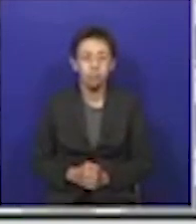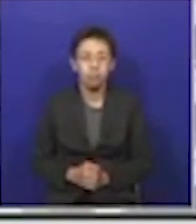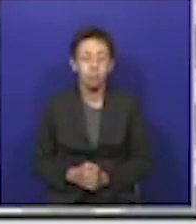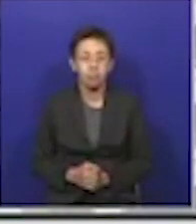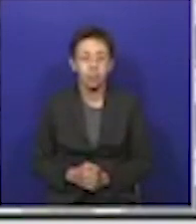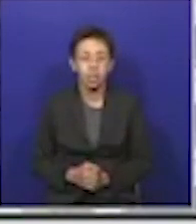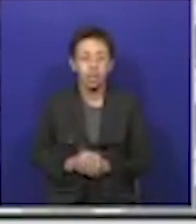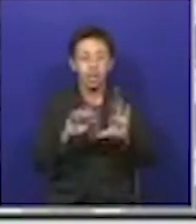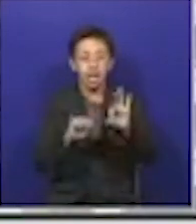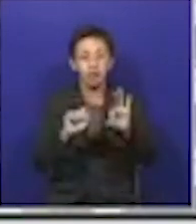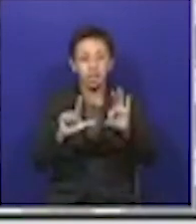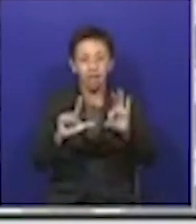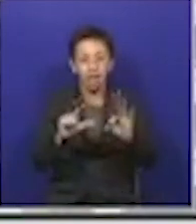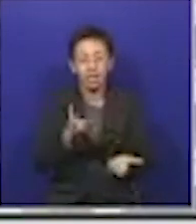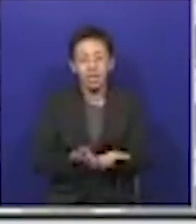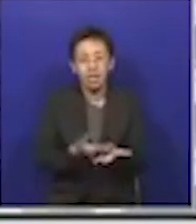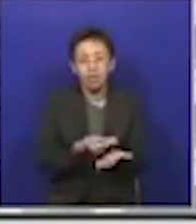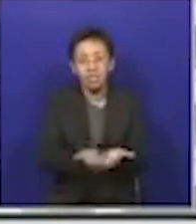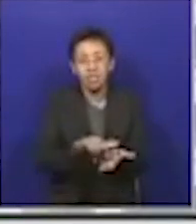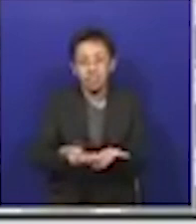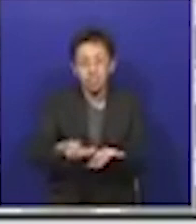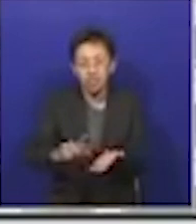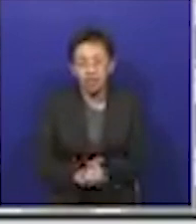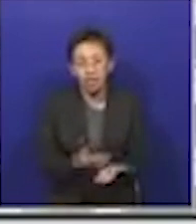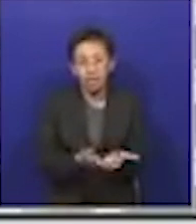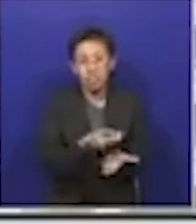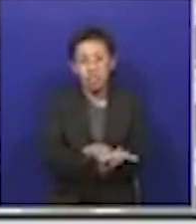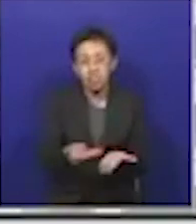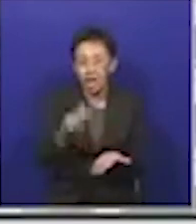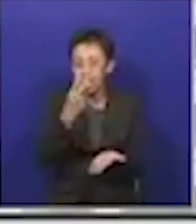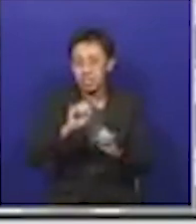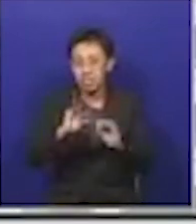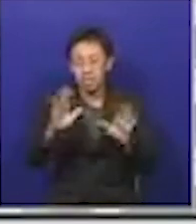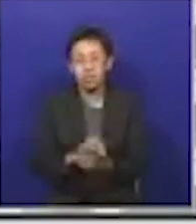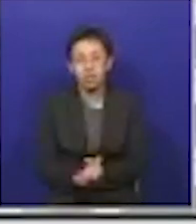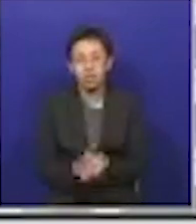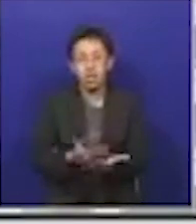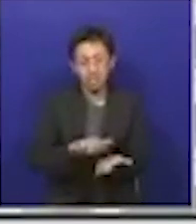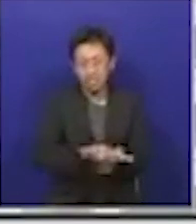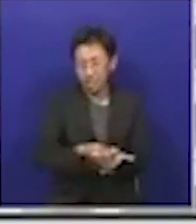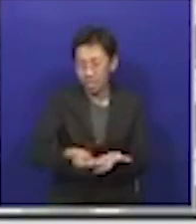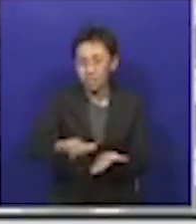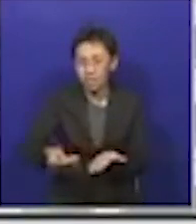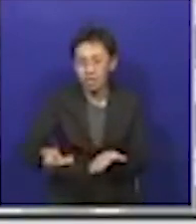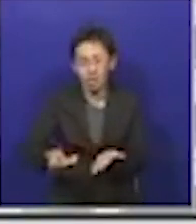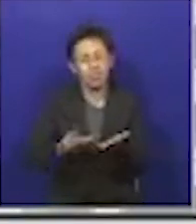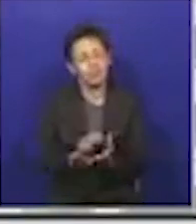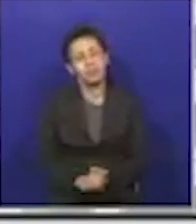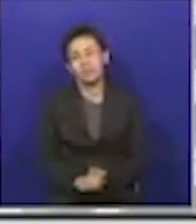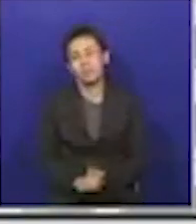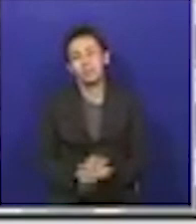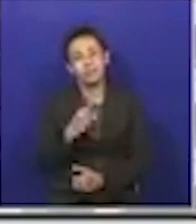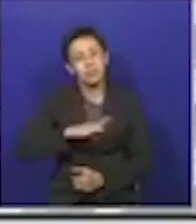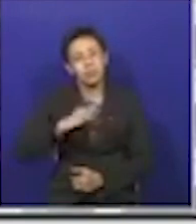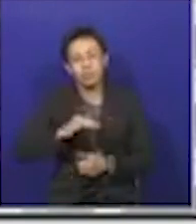ขอให้เอา 900,000 ล้านมาแจกแล้วแจกให้เห็นฮะแล้วเรื่องแจกนี่อีกอย่างนึงฮะที่เขาบอกว่า